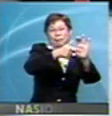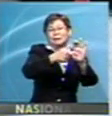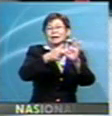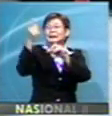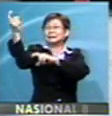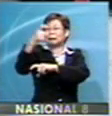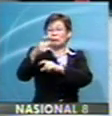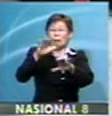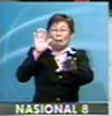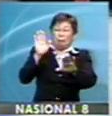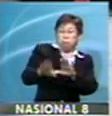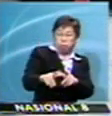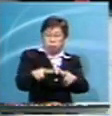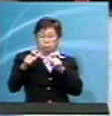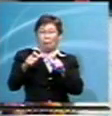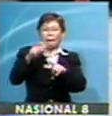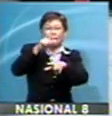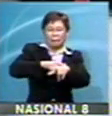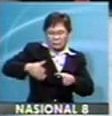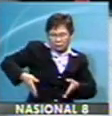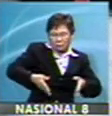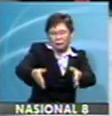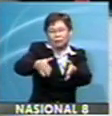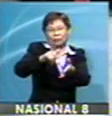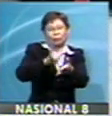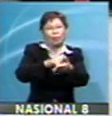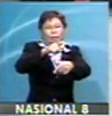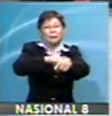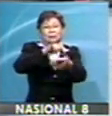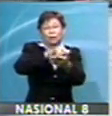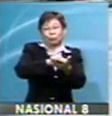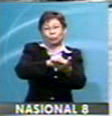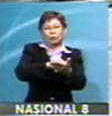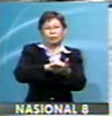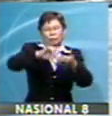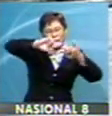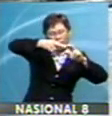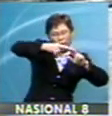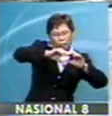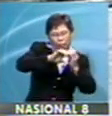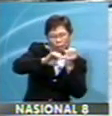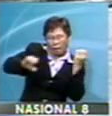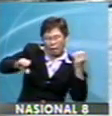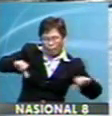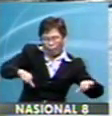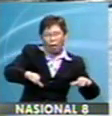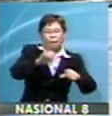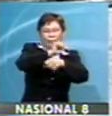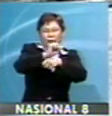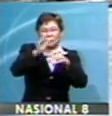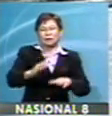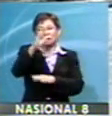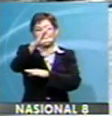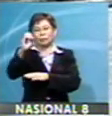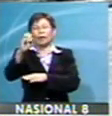brek secara mengejut ketika melalui jalan di kawasan tersebut ketika itu proses pembaikan paip sedang dilakukan oleh kakitangan